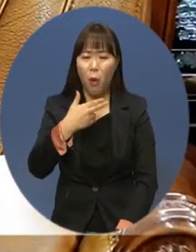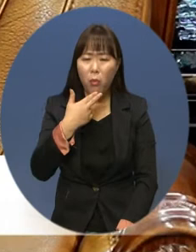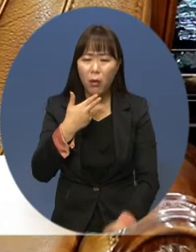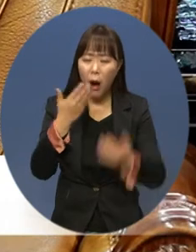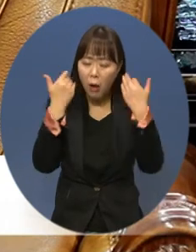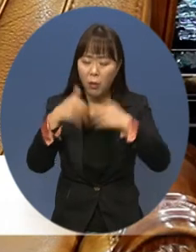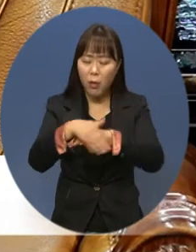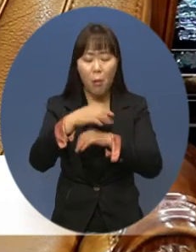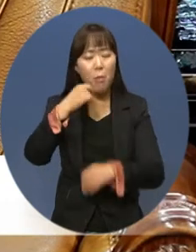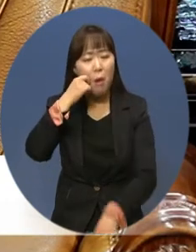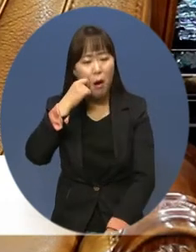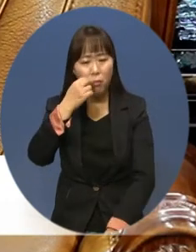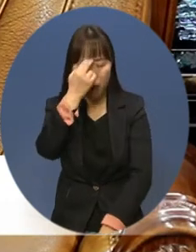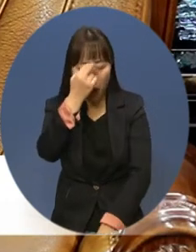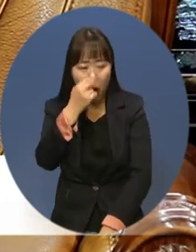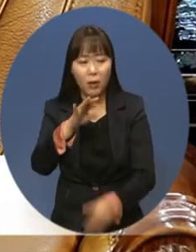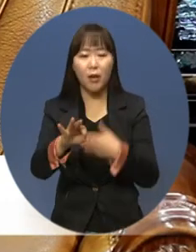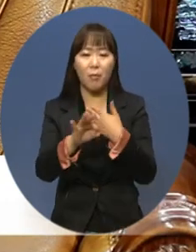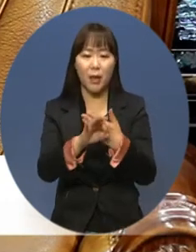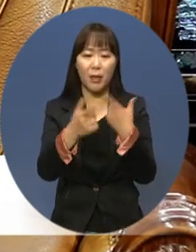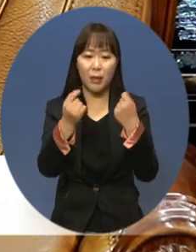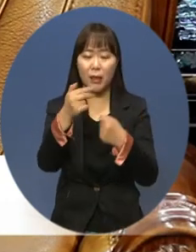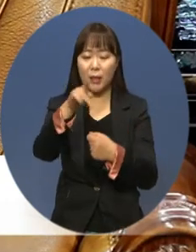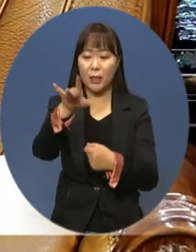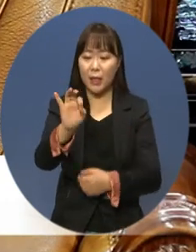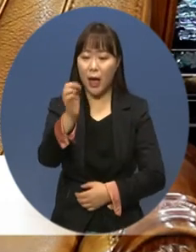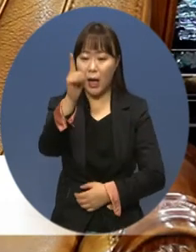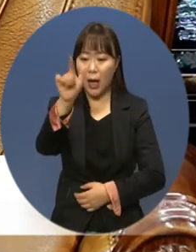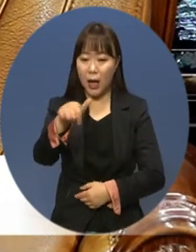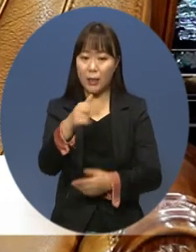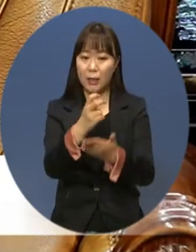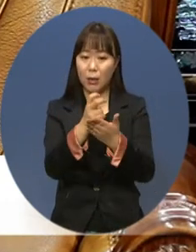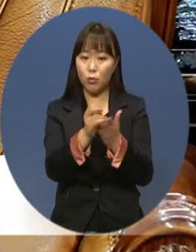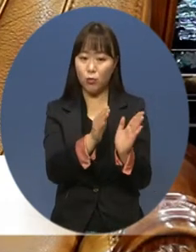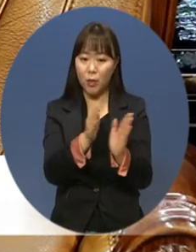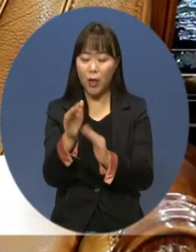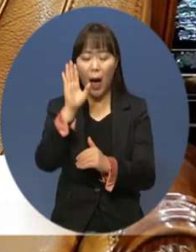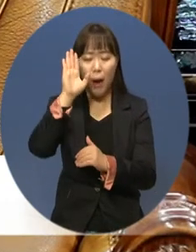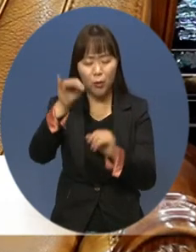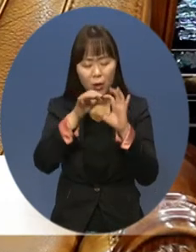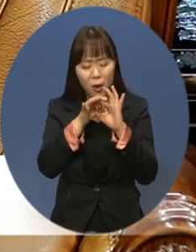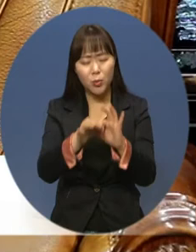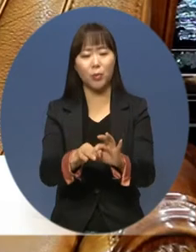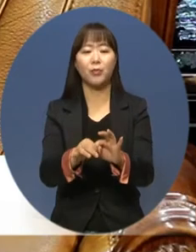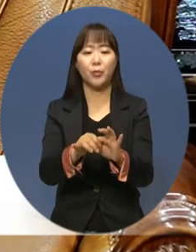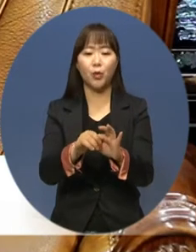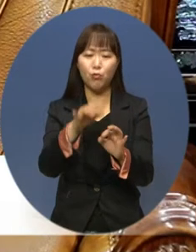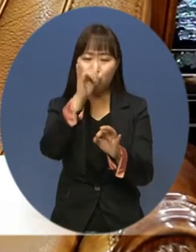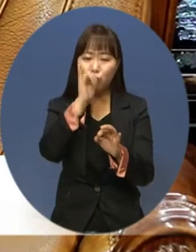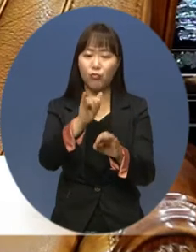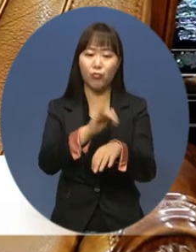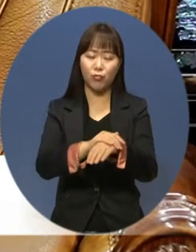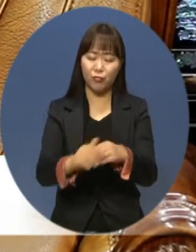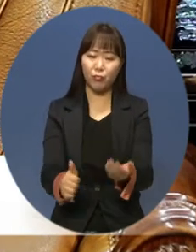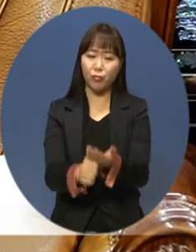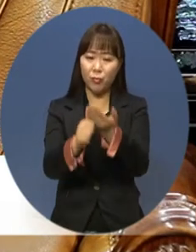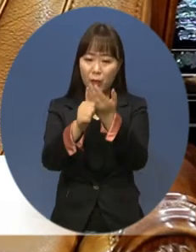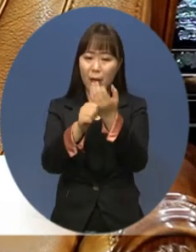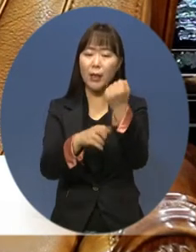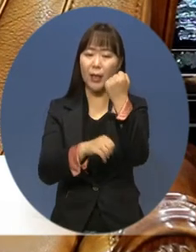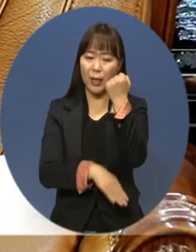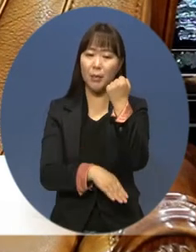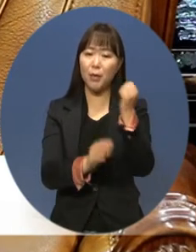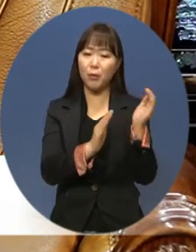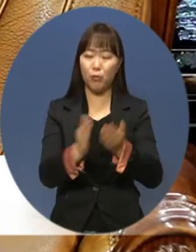학교를 못 하니 모른다면 장학제도를 만든 수라도 앞으로 의지해서 그 훌륭하게 될 수 있게끔